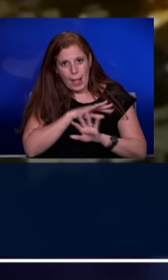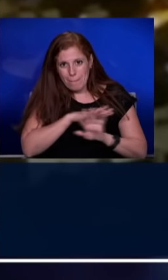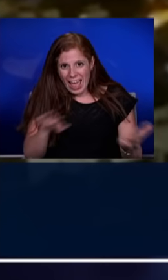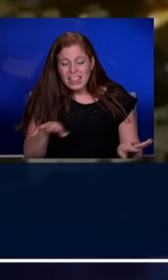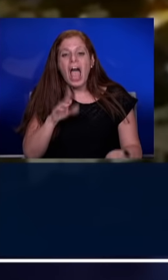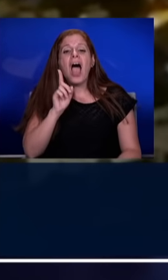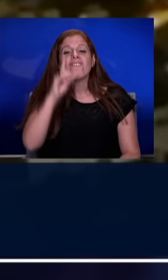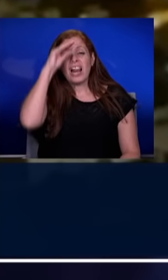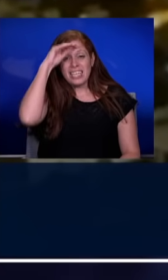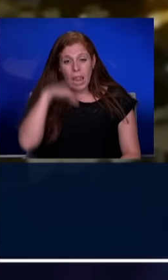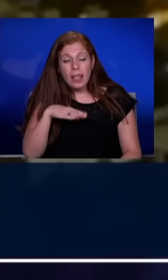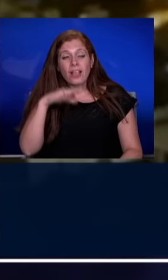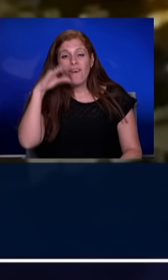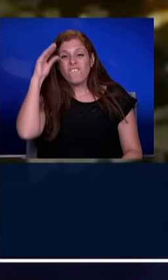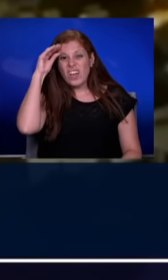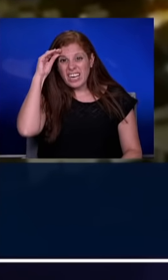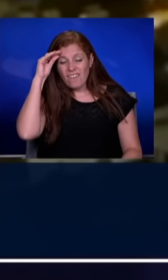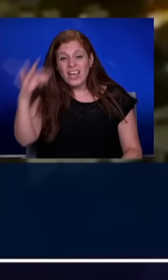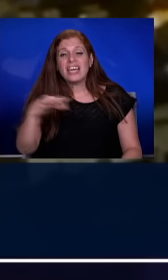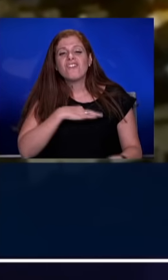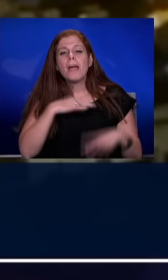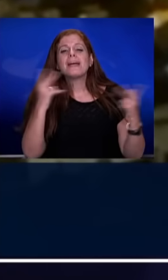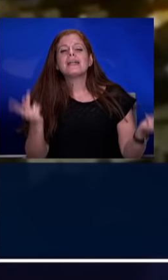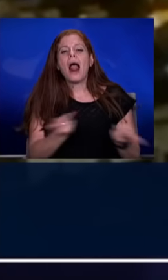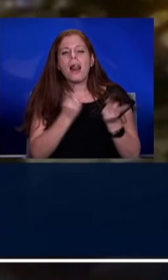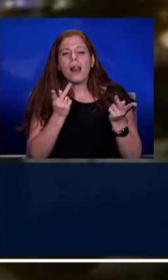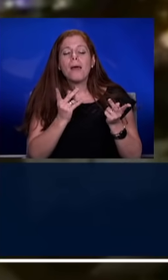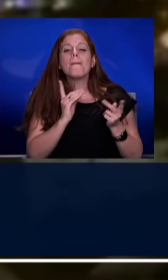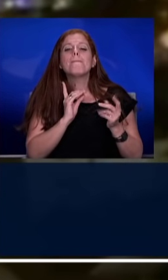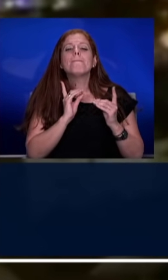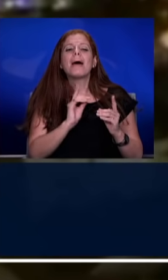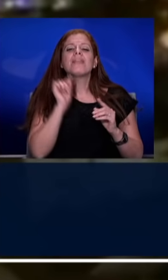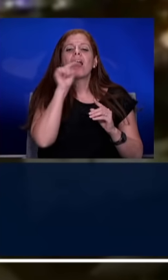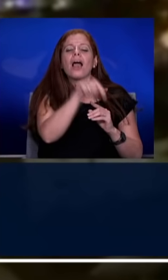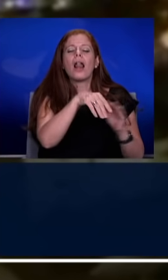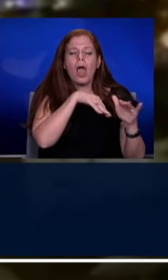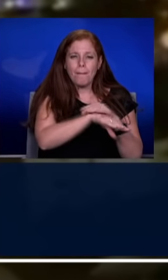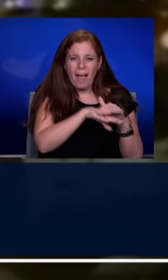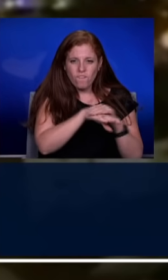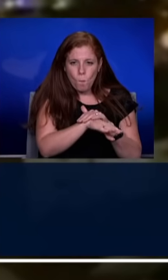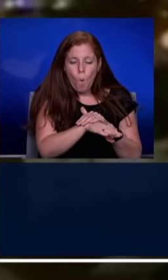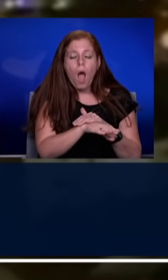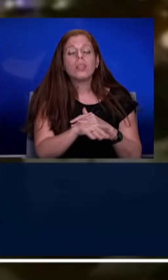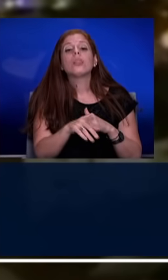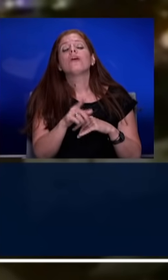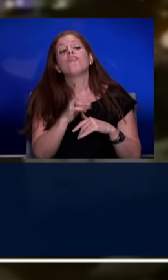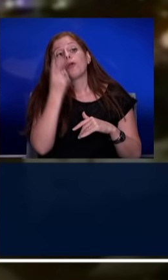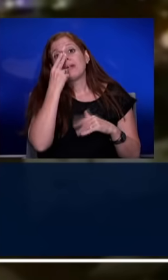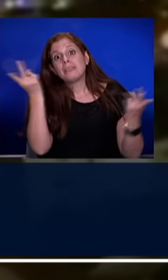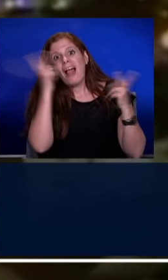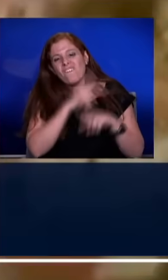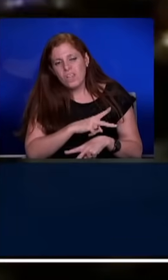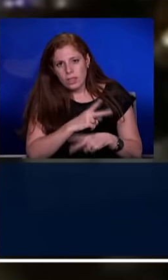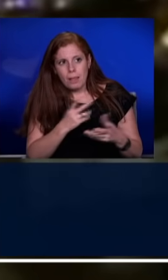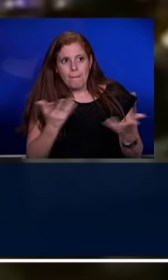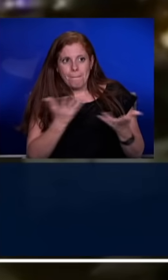ילד וגבר נפגעים באורך קל בדרך למרחב המוגן. ואם אנחנו מנסים להבין מה הולך להיות